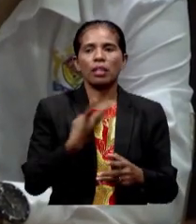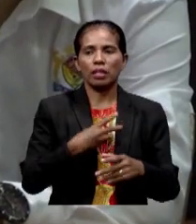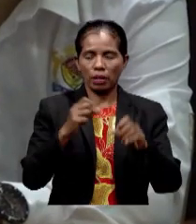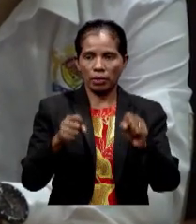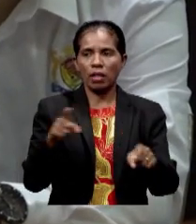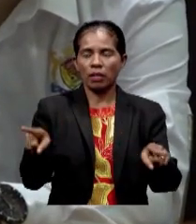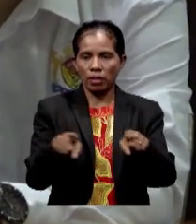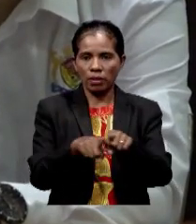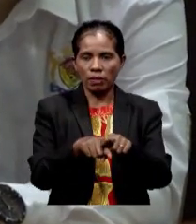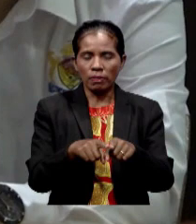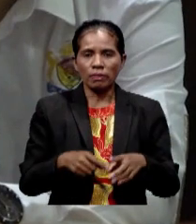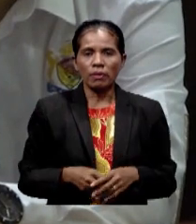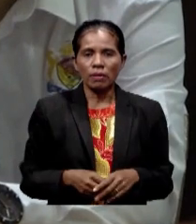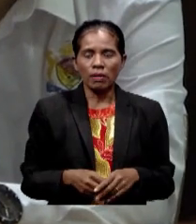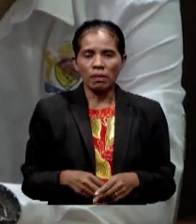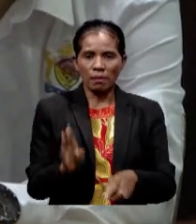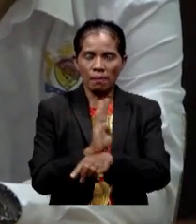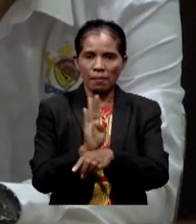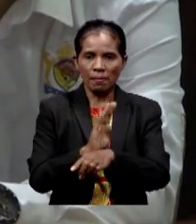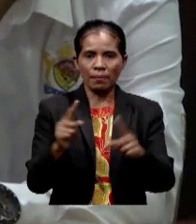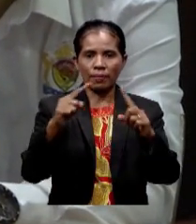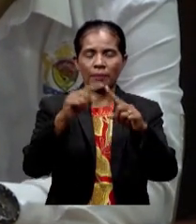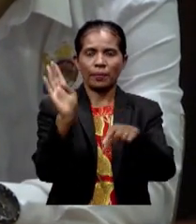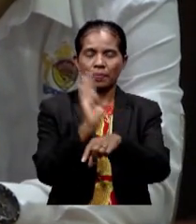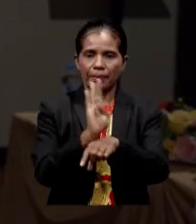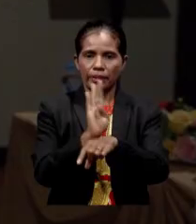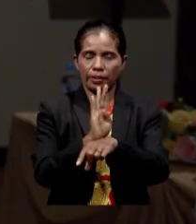ah bisnis to bisnis